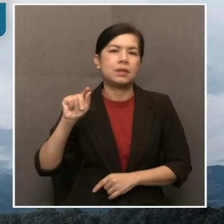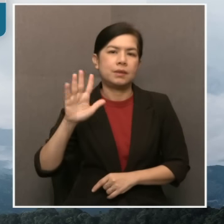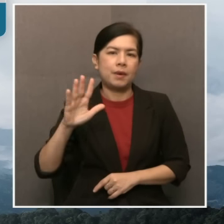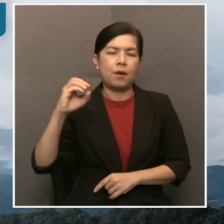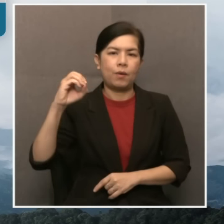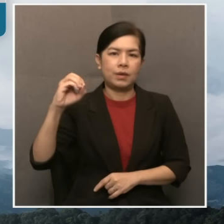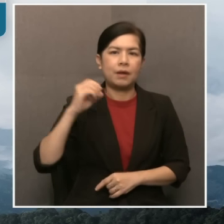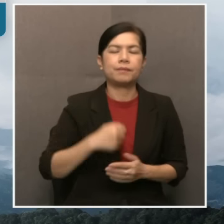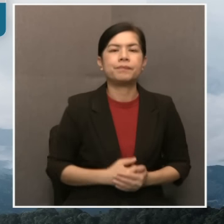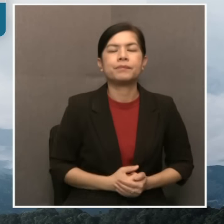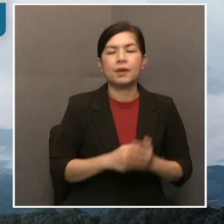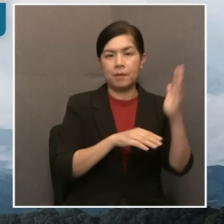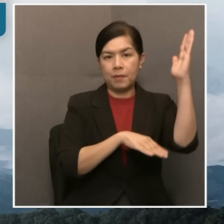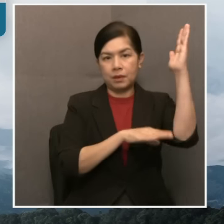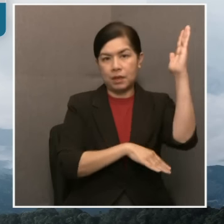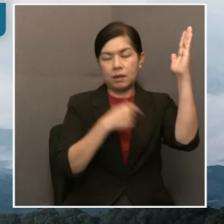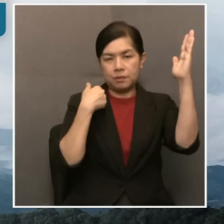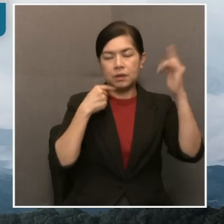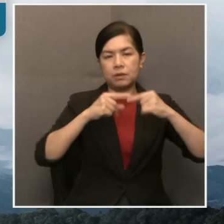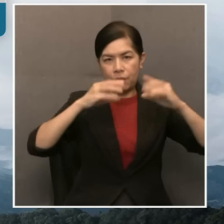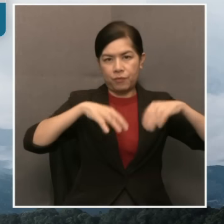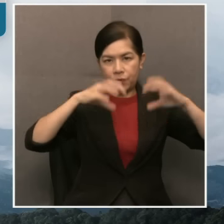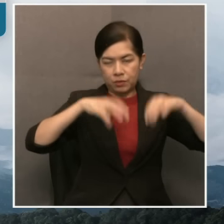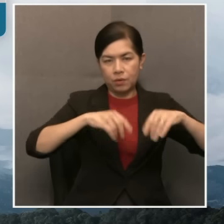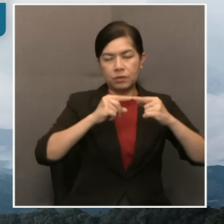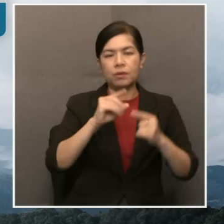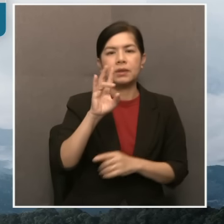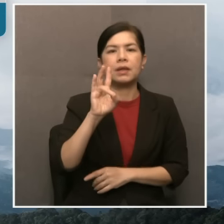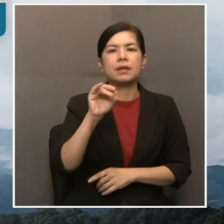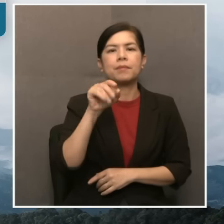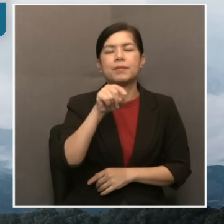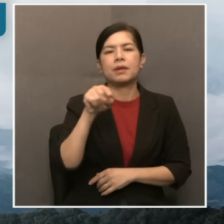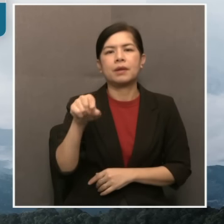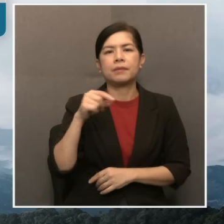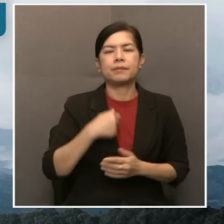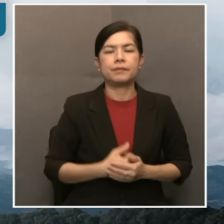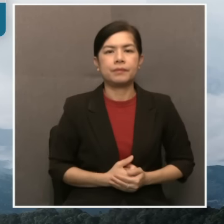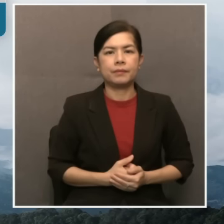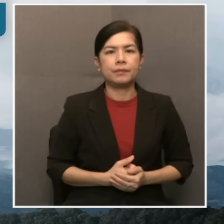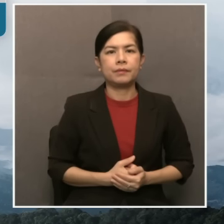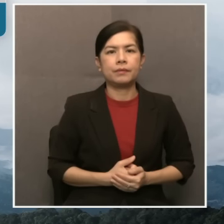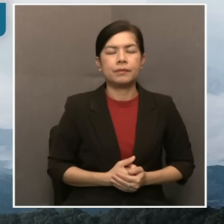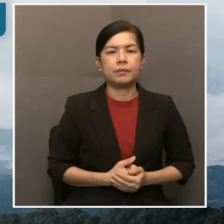ซียสภาคใต้ตอนล่างมีฝนร้อยละ70ของพื้นที่ค่ะ